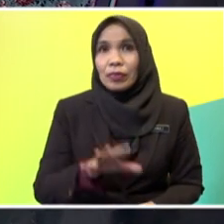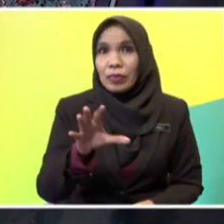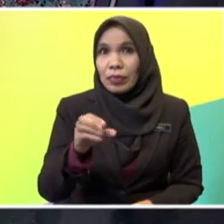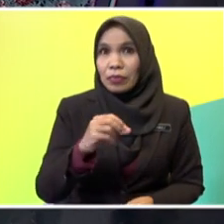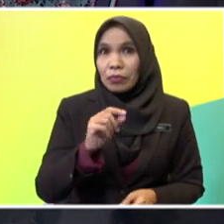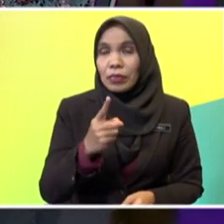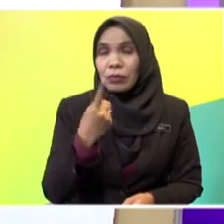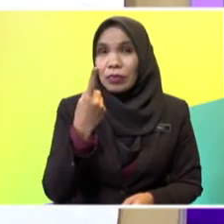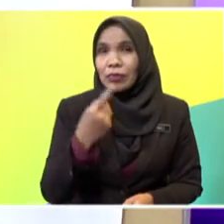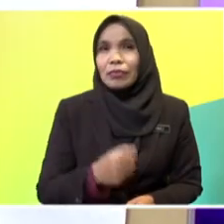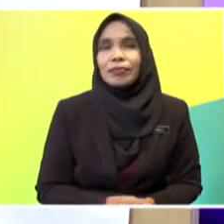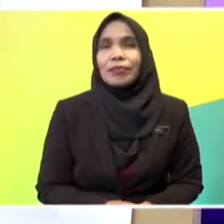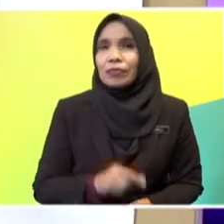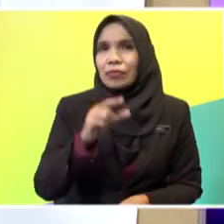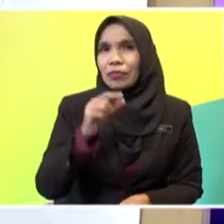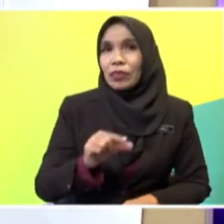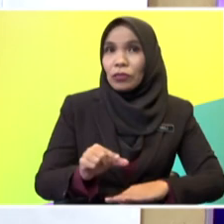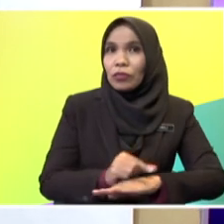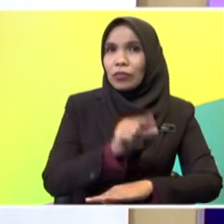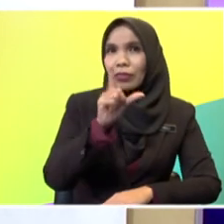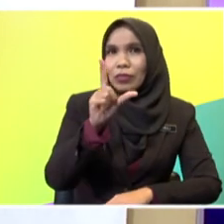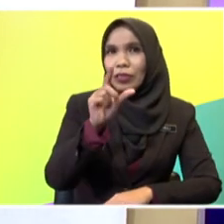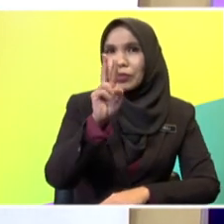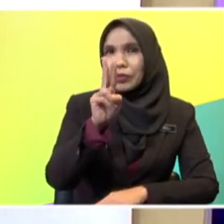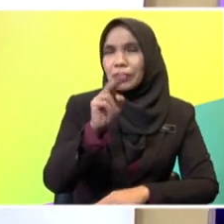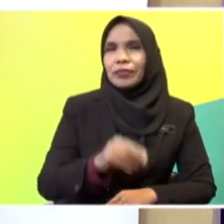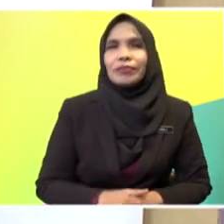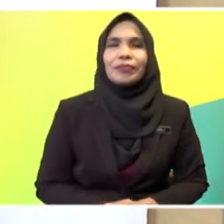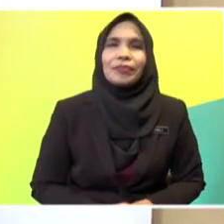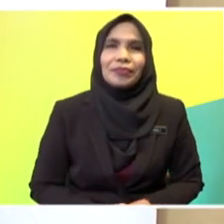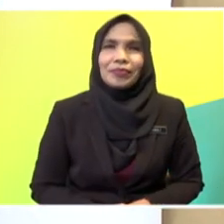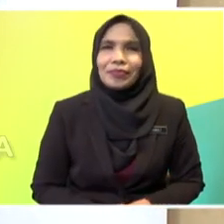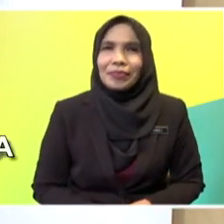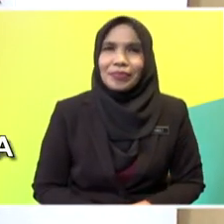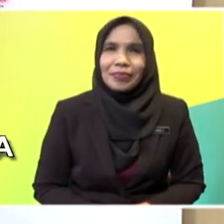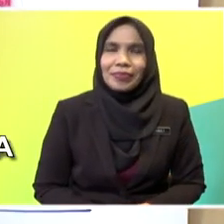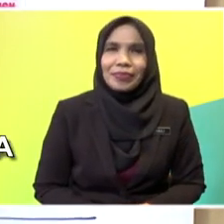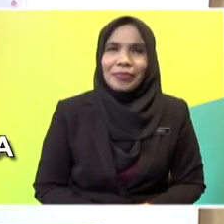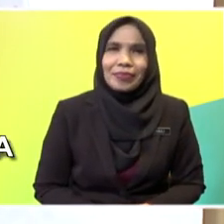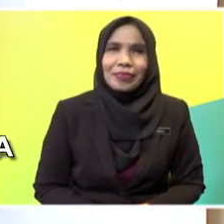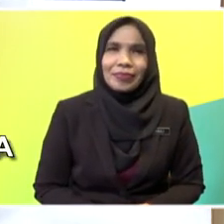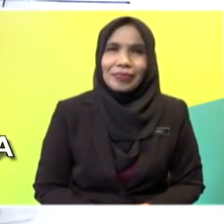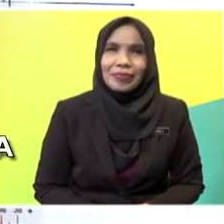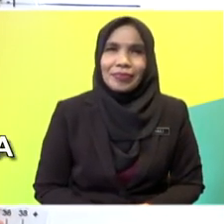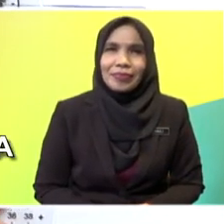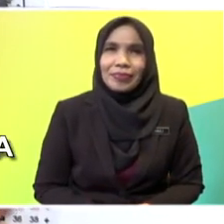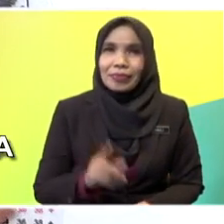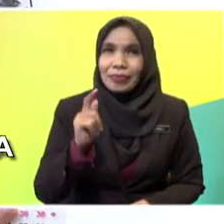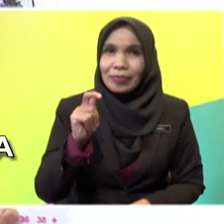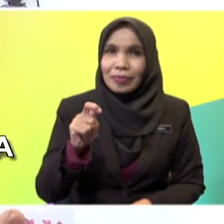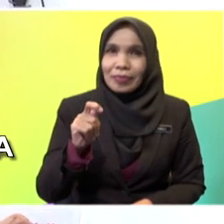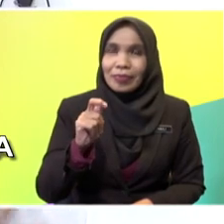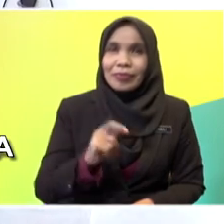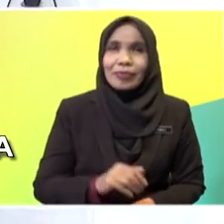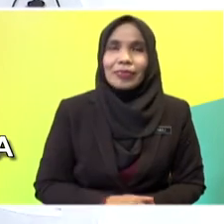Tadi kita guna L2. Betul? Okey, tanda di sini L2. Okey, tanda juga di sini. Kemudian kita